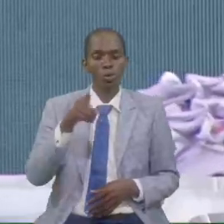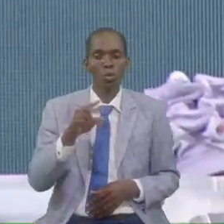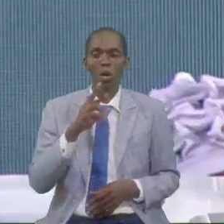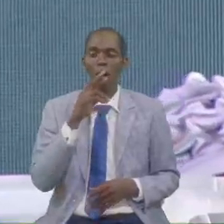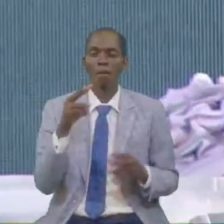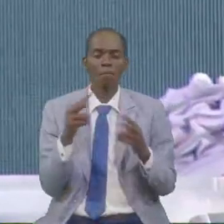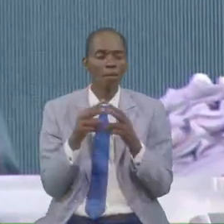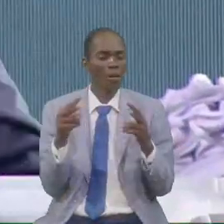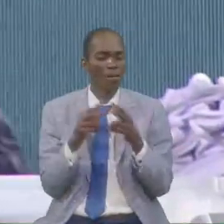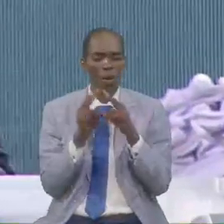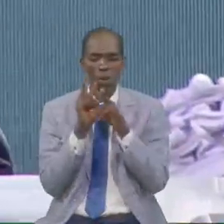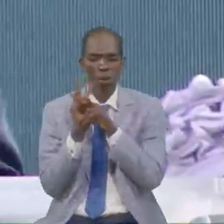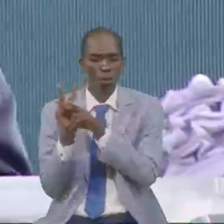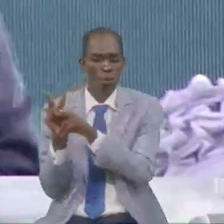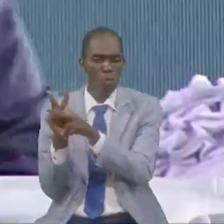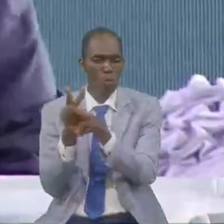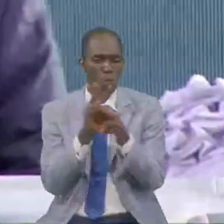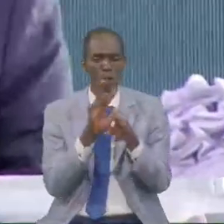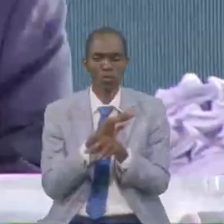Alors tu dois être vigilant.